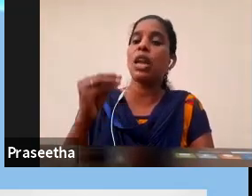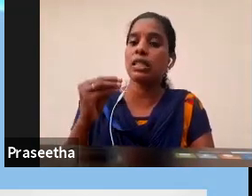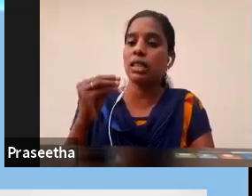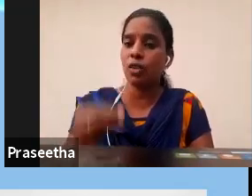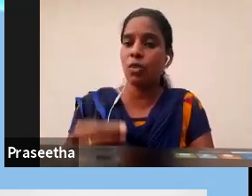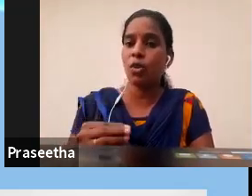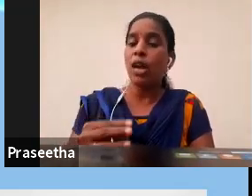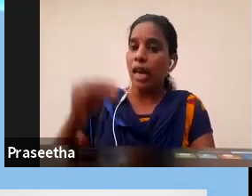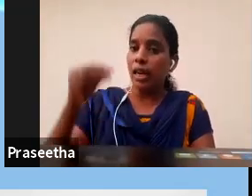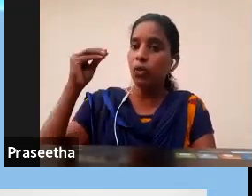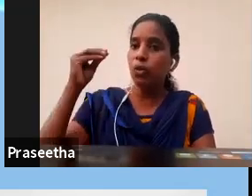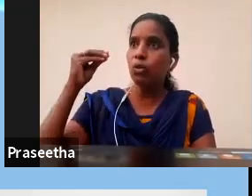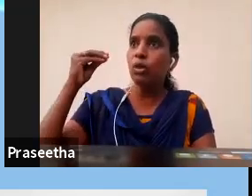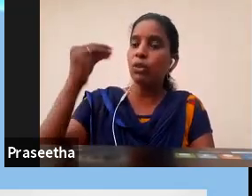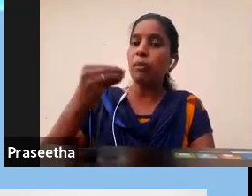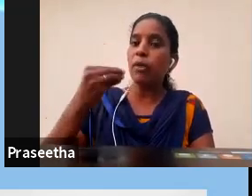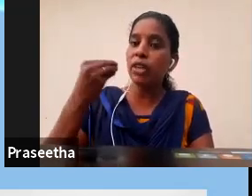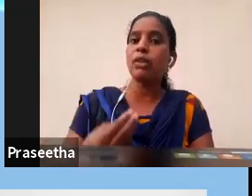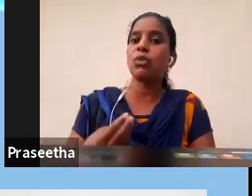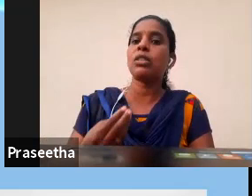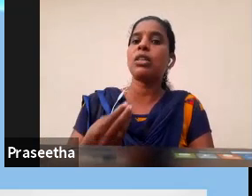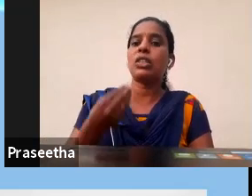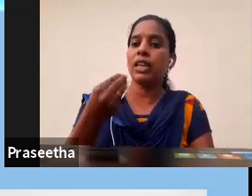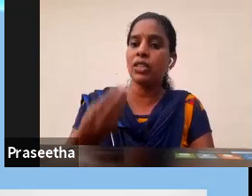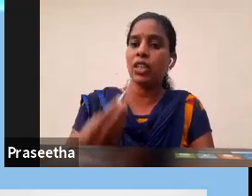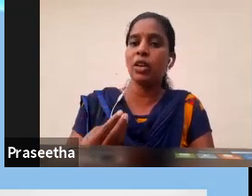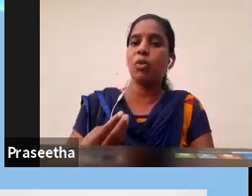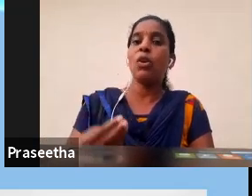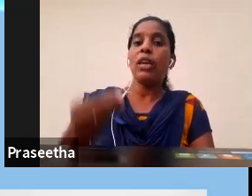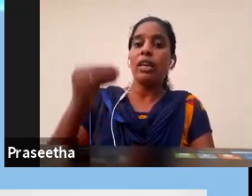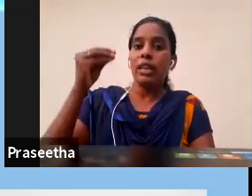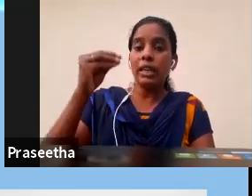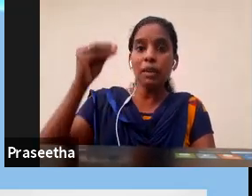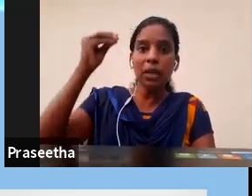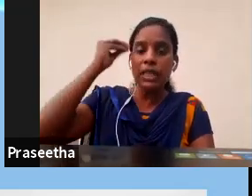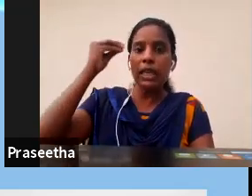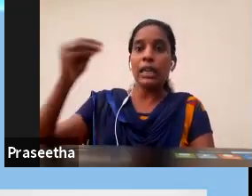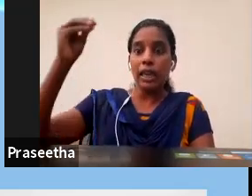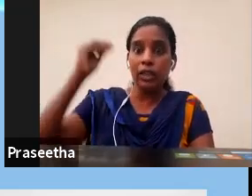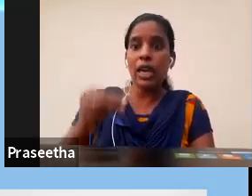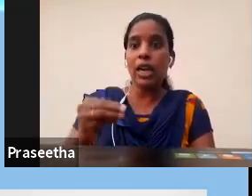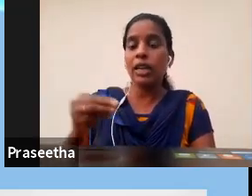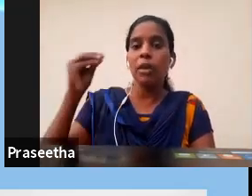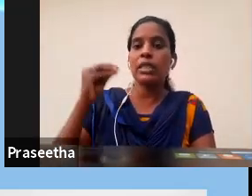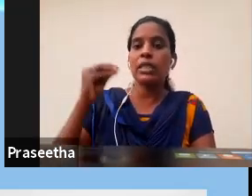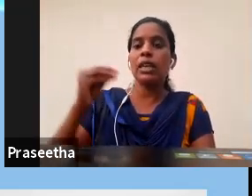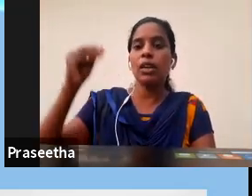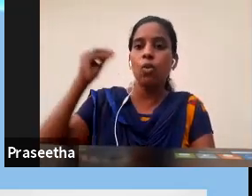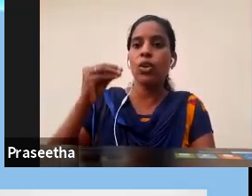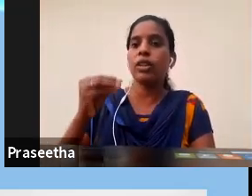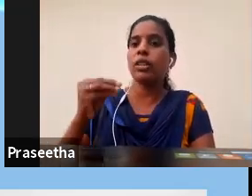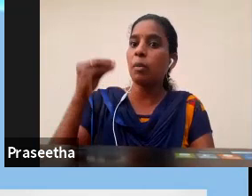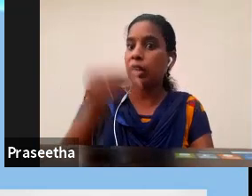കുറിച്ചൊരു ക്ലാസ് എടുക്കുമ്പോൾ അല്ലെങ്കിൽ ഒരു ഡഫ് കമ്മ്യൂണിറ്റിയെ കുറിച്ച് ഷെയർ ചെയ്യുമ്പോൾ എന്റെ മനസ്സിലേക്ക് അല്ലെങ്കിൽ ഏതൊരാളുടെയും